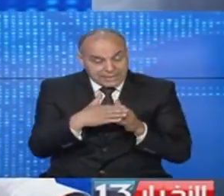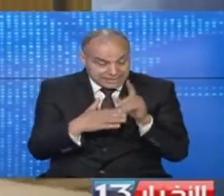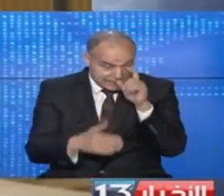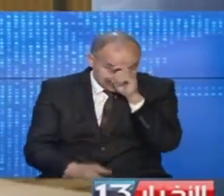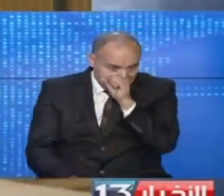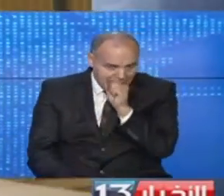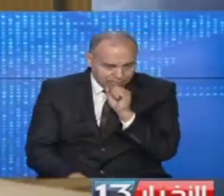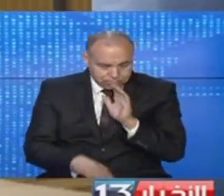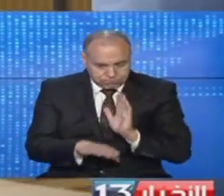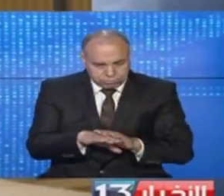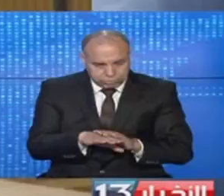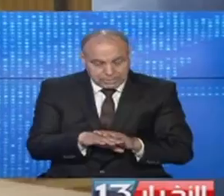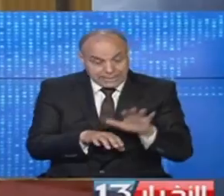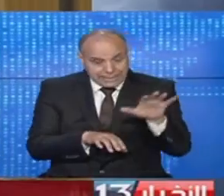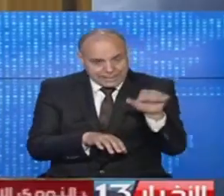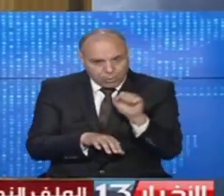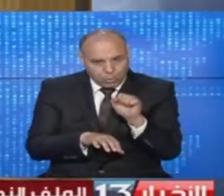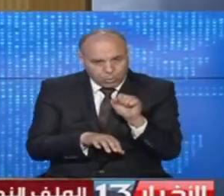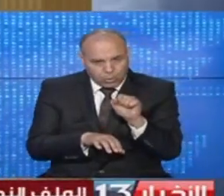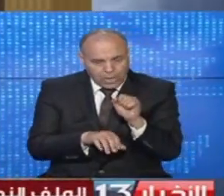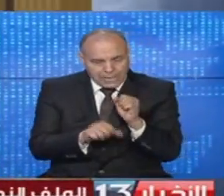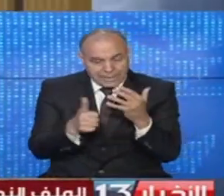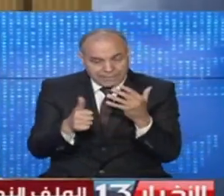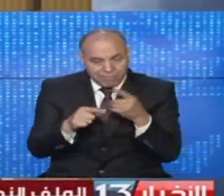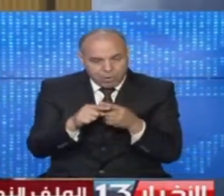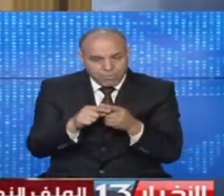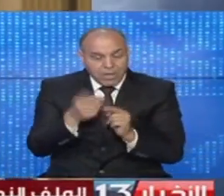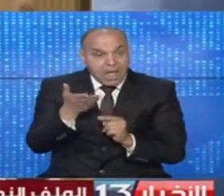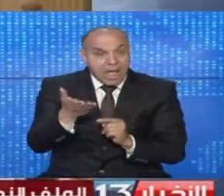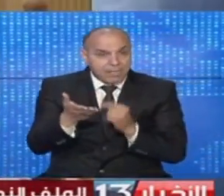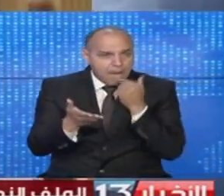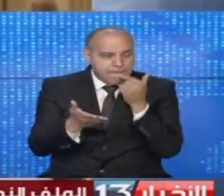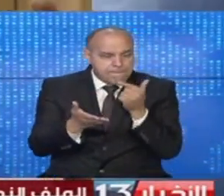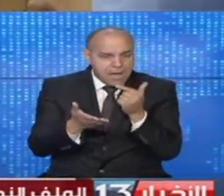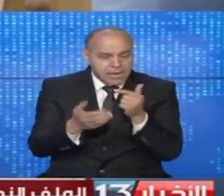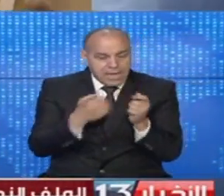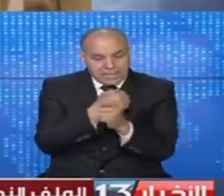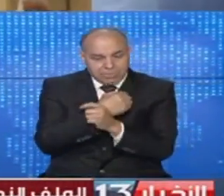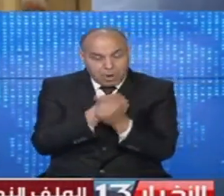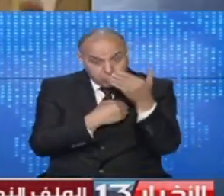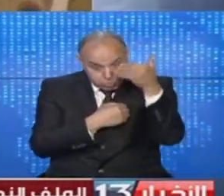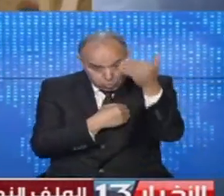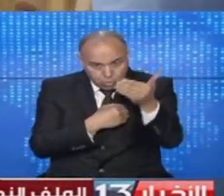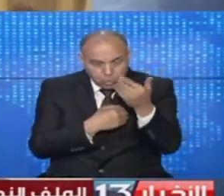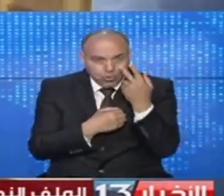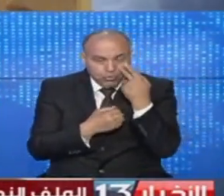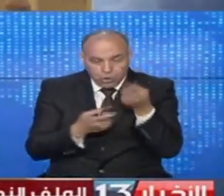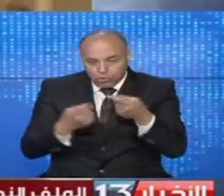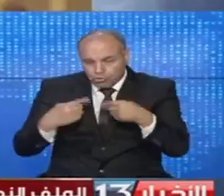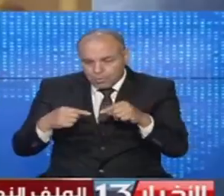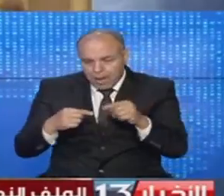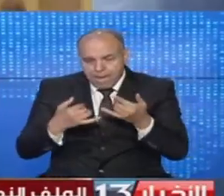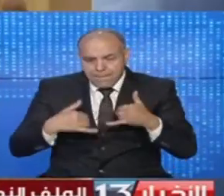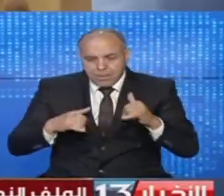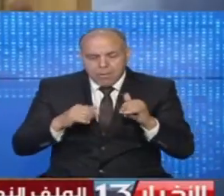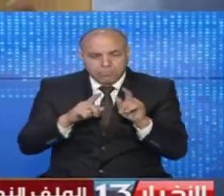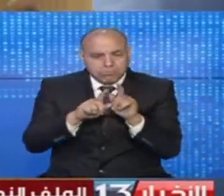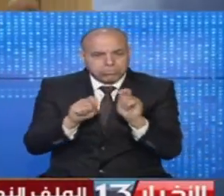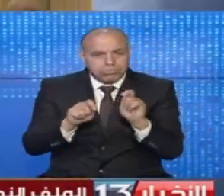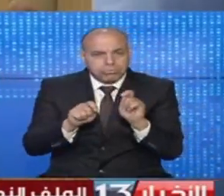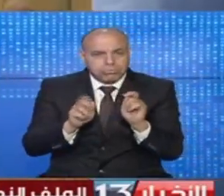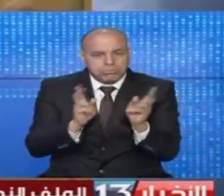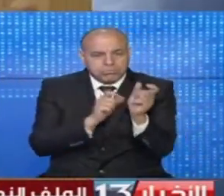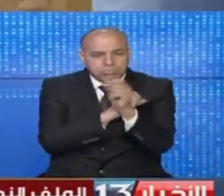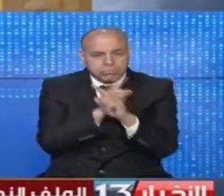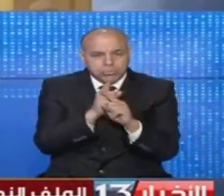كبيرة في تحديد تاريخ الدعوة لجولة سادسة جديدة، خاصة وأن الأسبوع المقبل سيشهد اجتماعا لمجلس المحافظين في